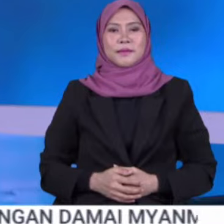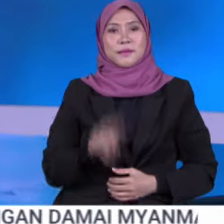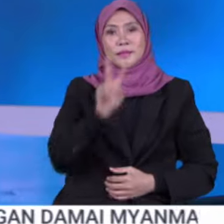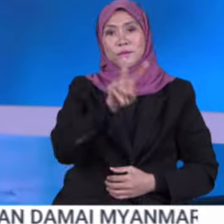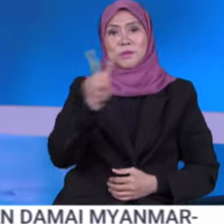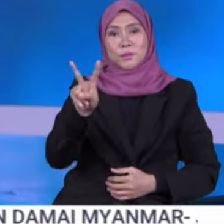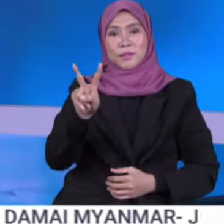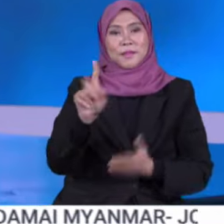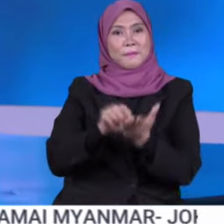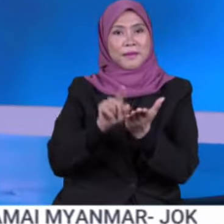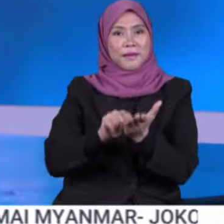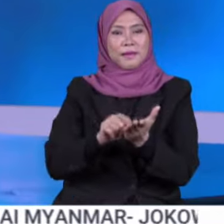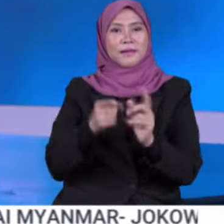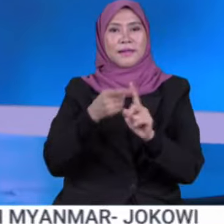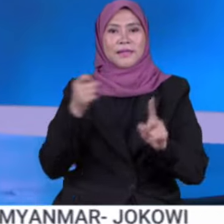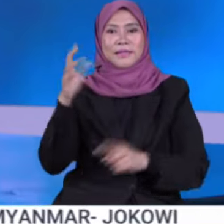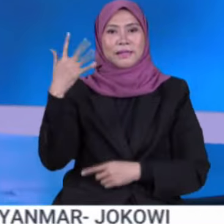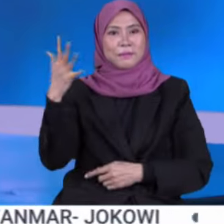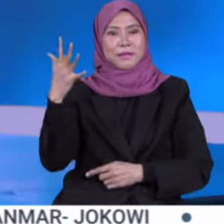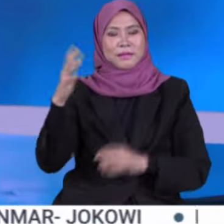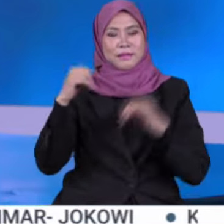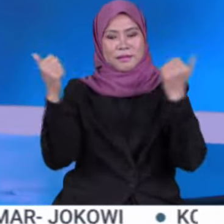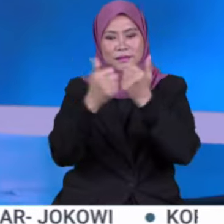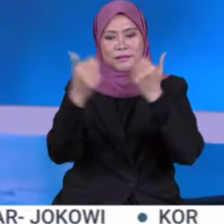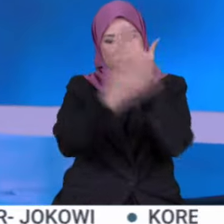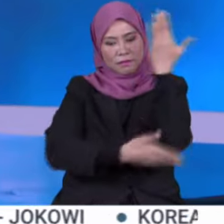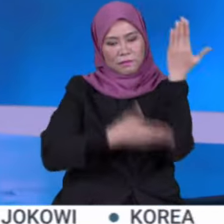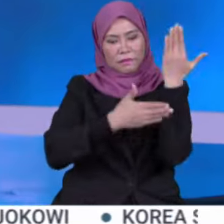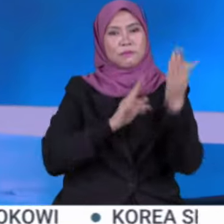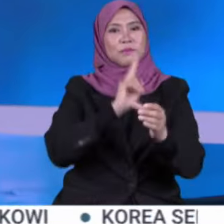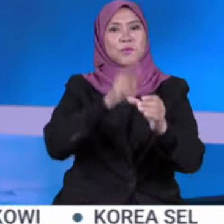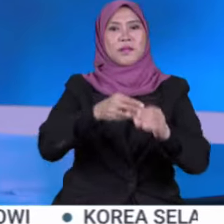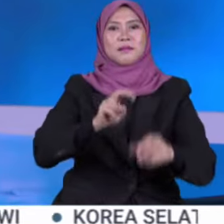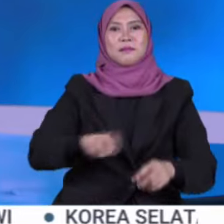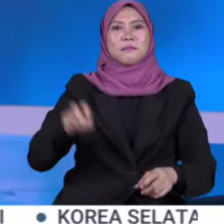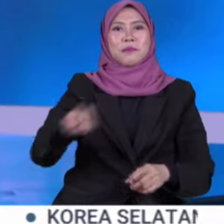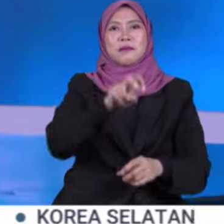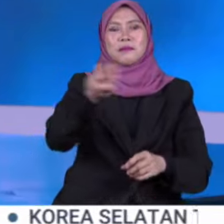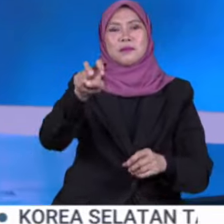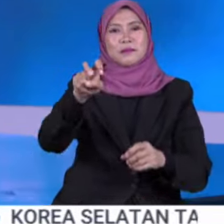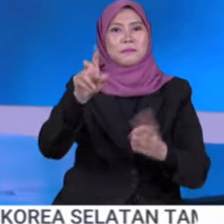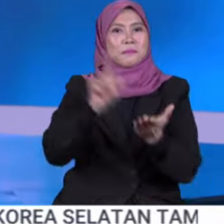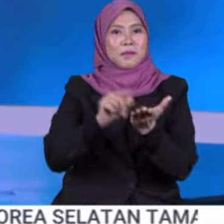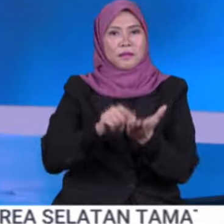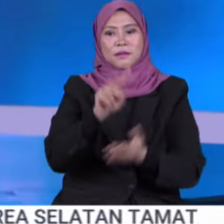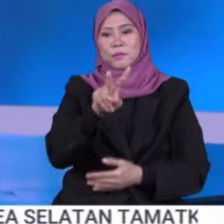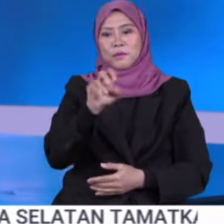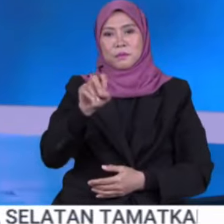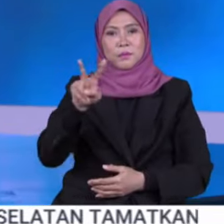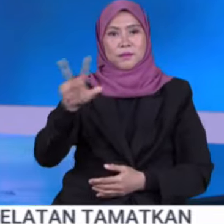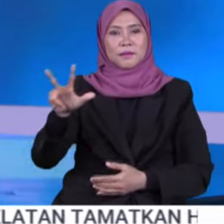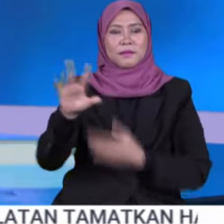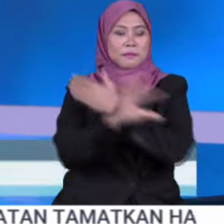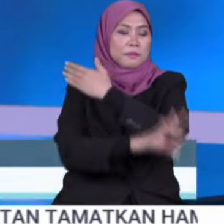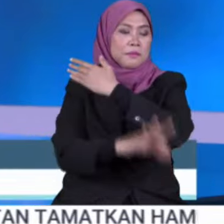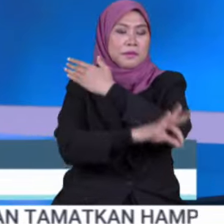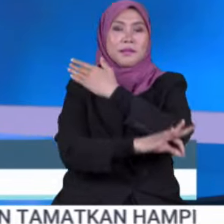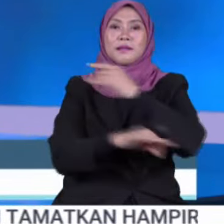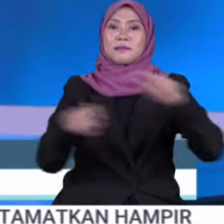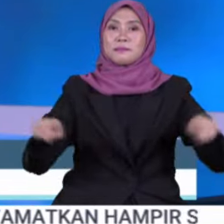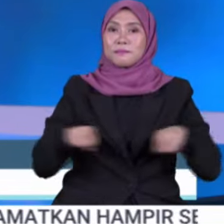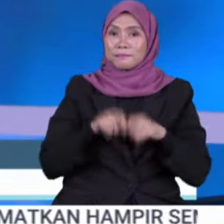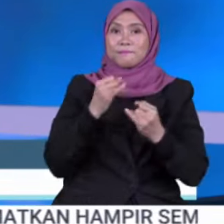...22 pengamal media dari 15 agensi seluruh negara menyertai Kembara Media 2023. Negeri Sembilan menjadi